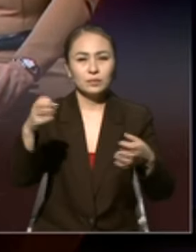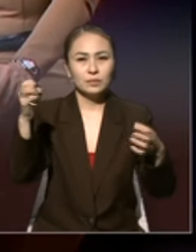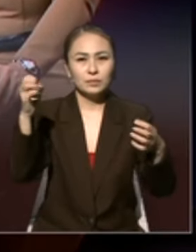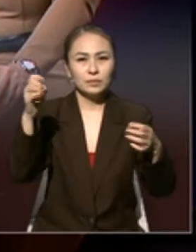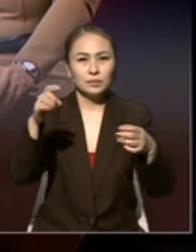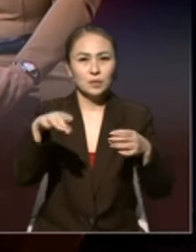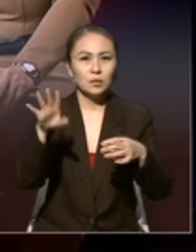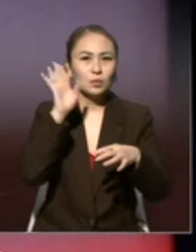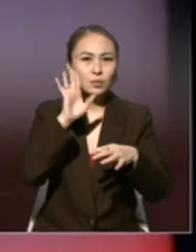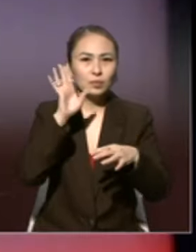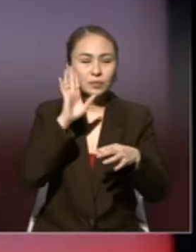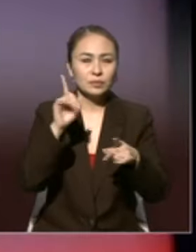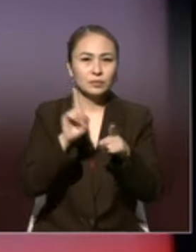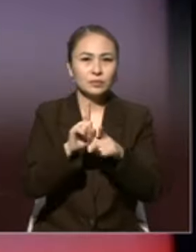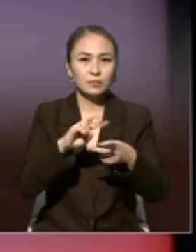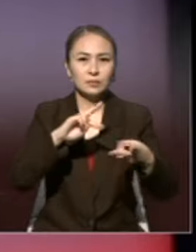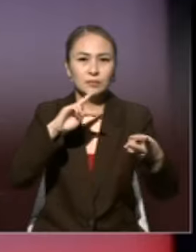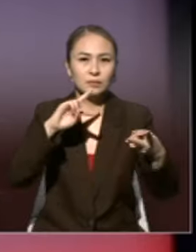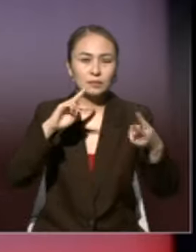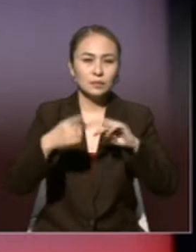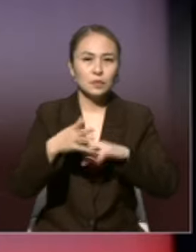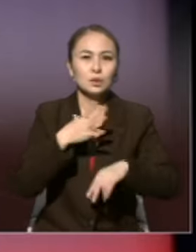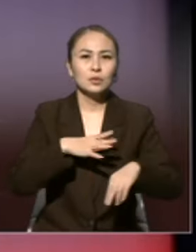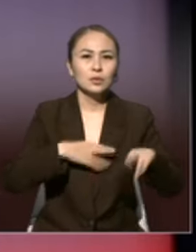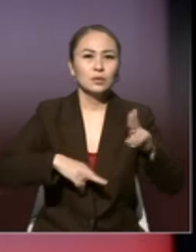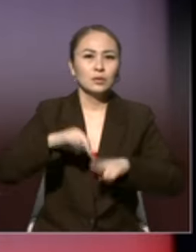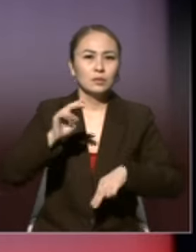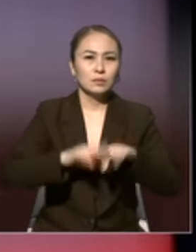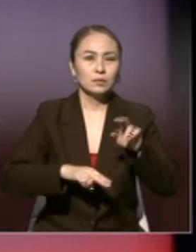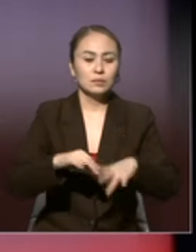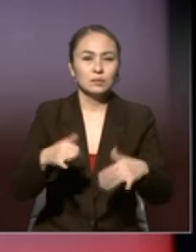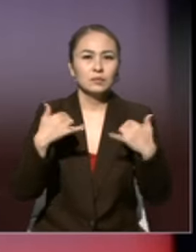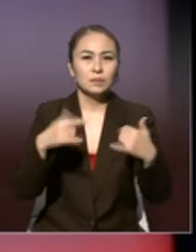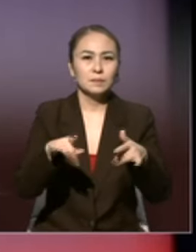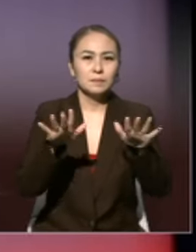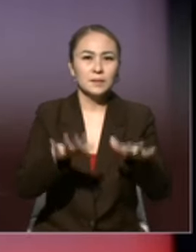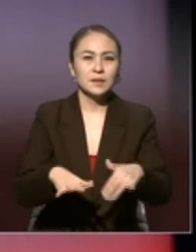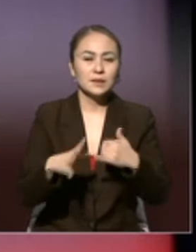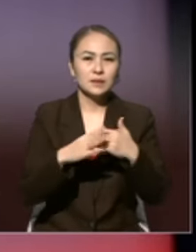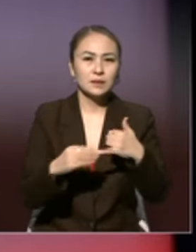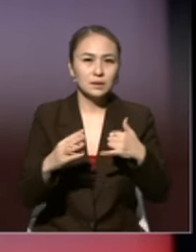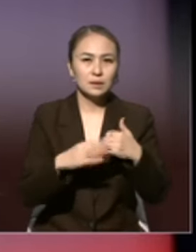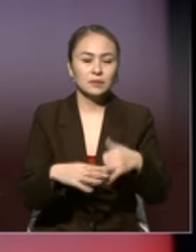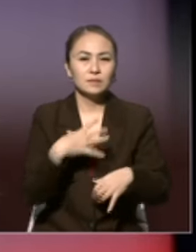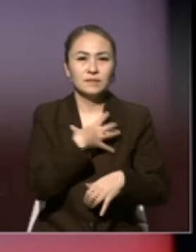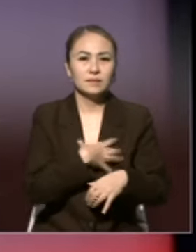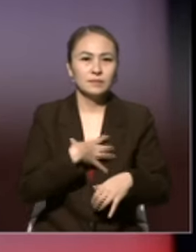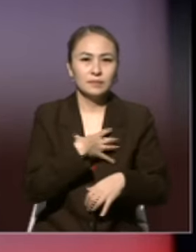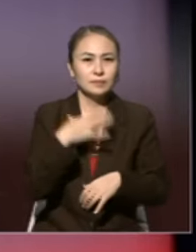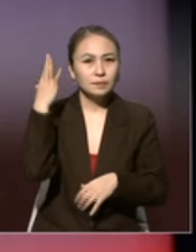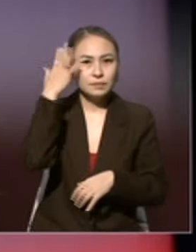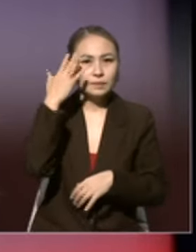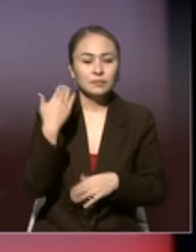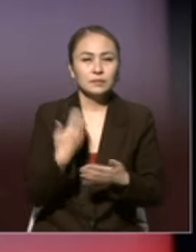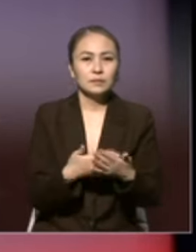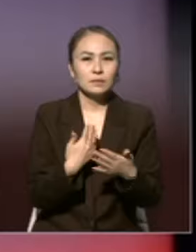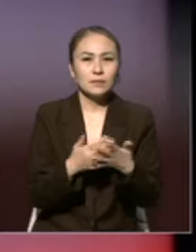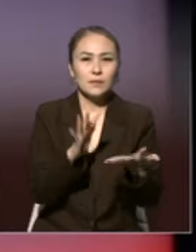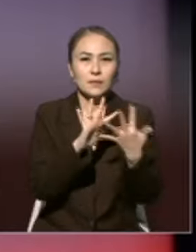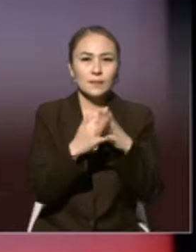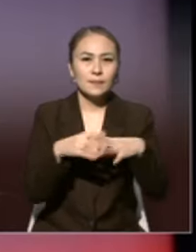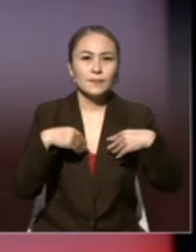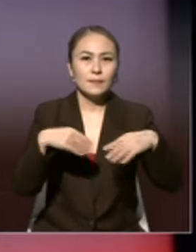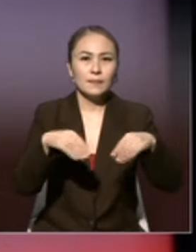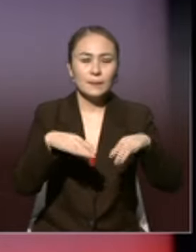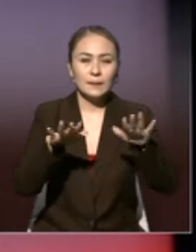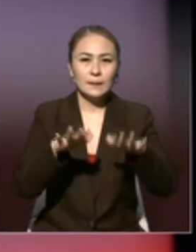деген судың бәрі улы болып кетеді. Ал неге соқтыңдар десек, бұл жердің негізгі мақсаты ол ауыл шаруашылық